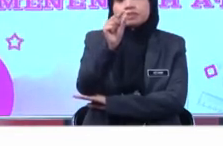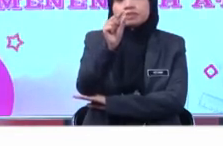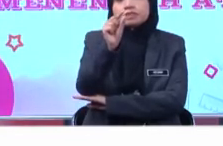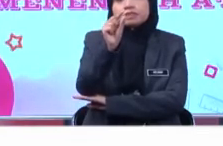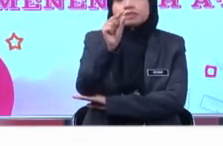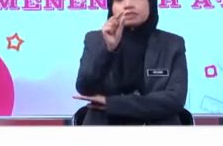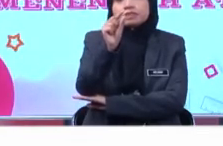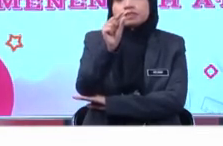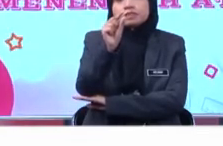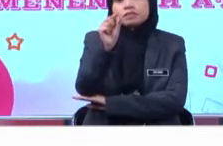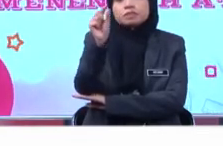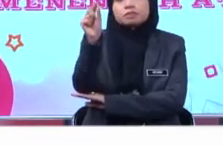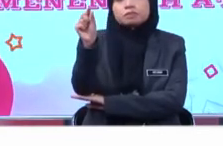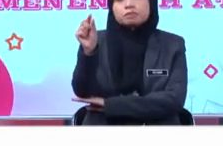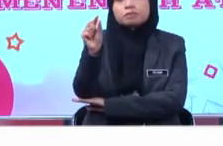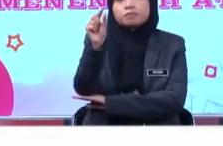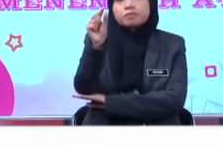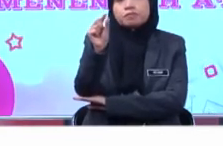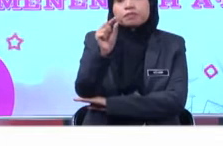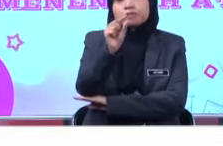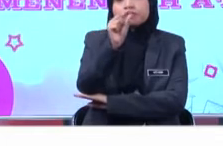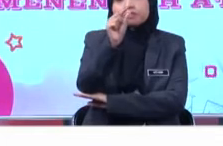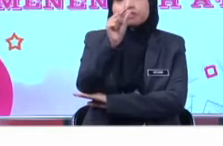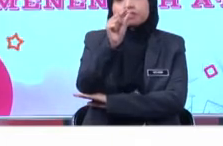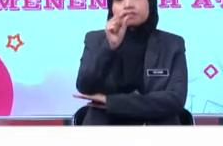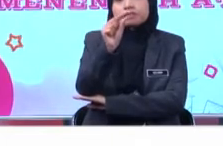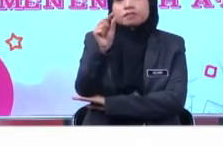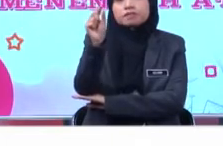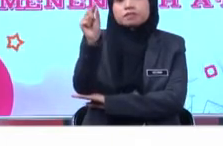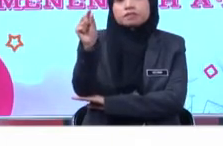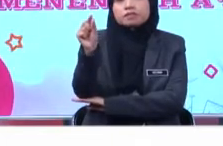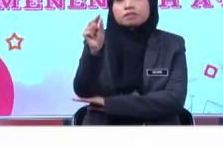wine tubedu BFI